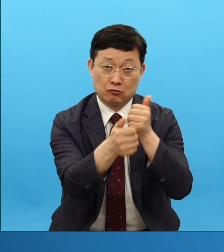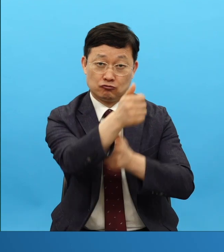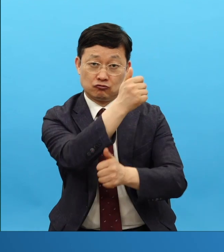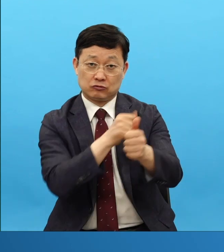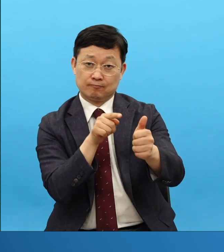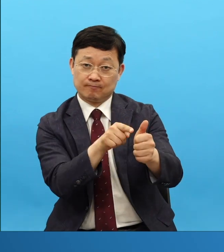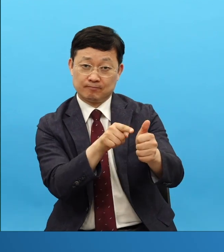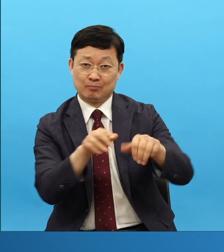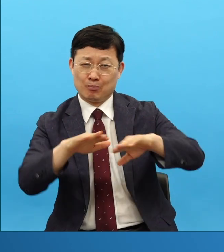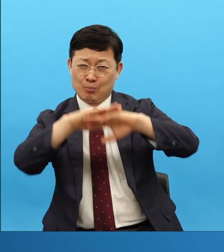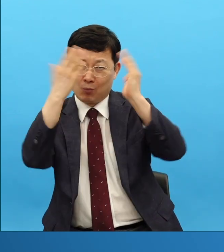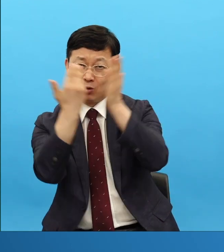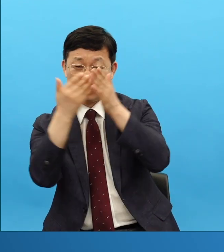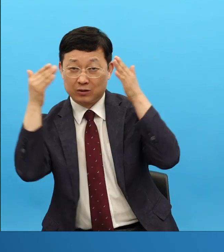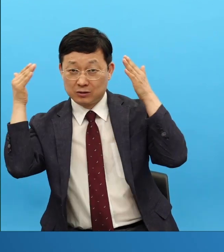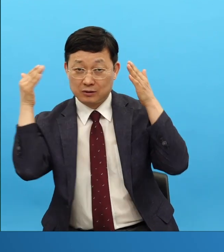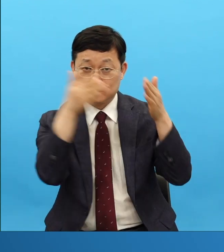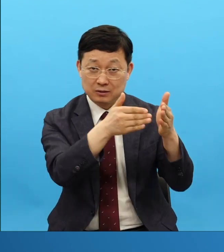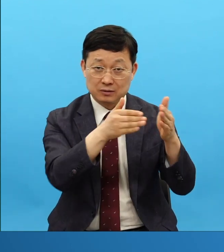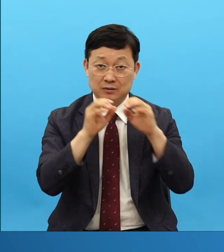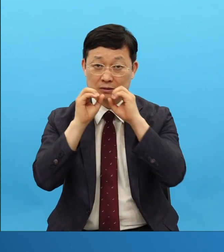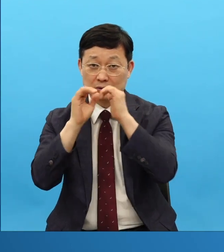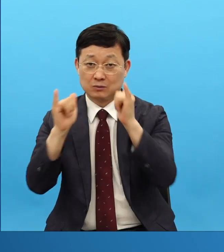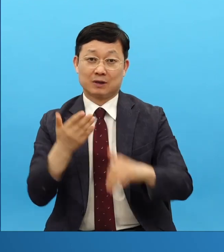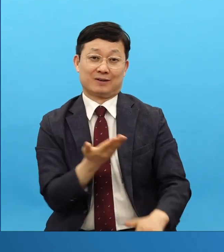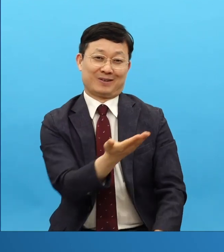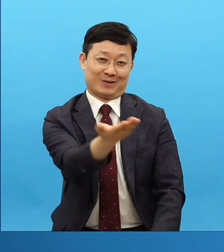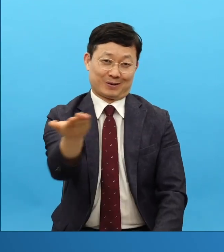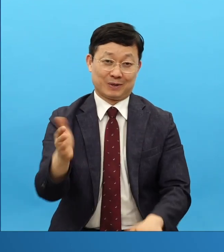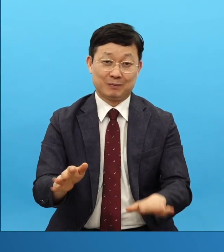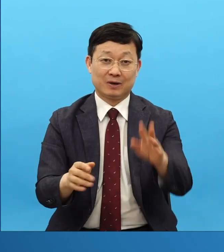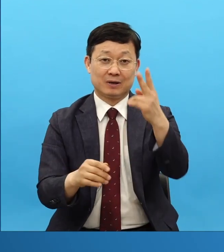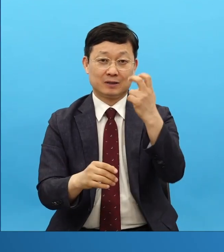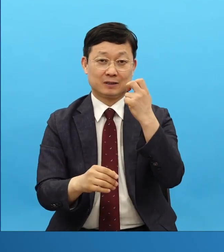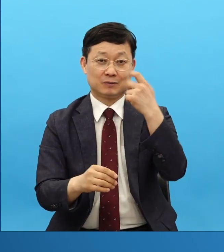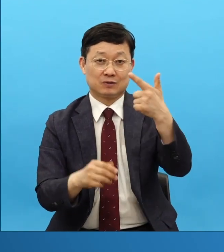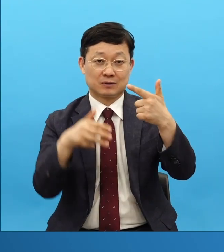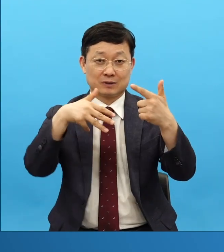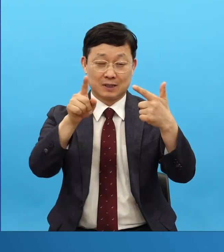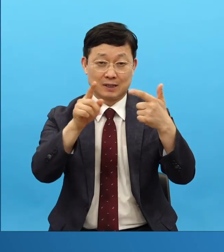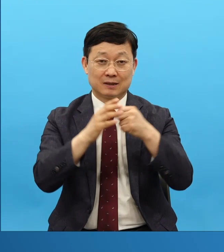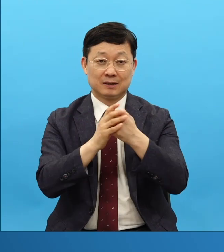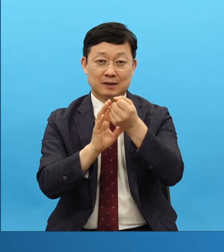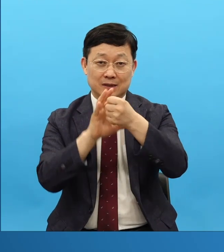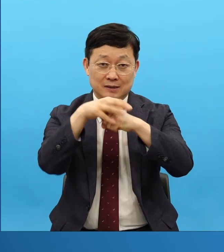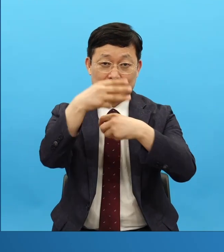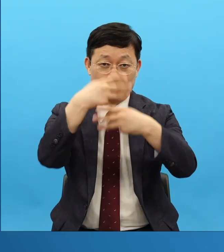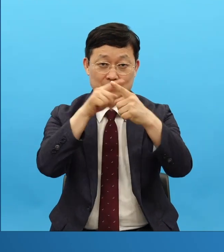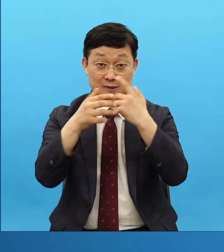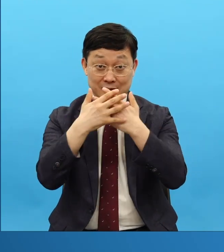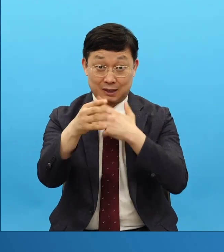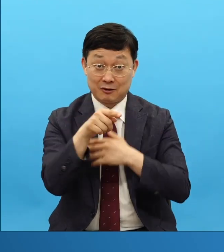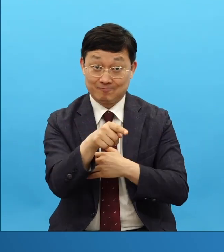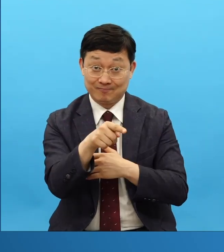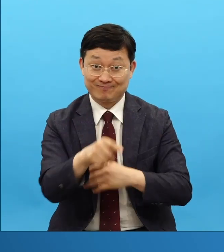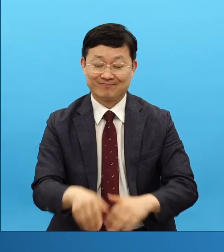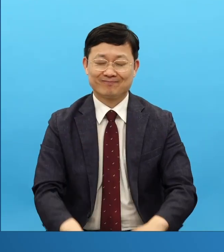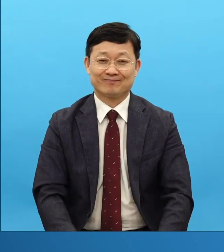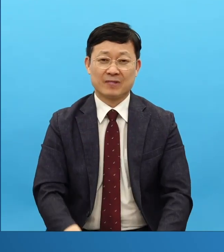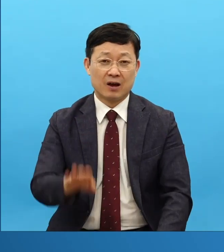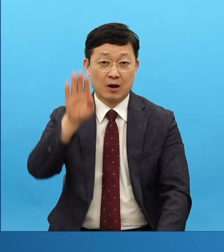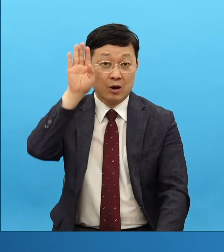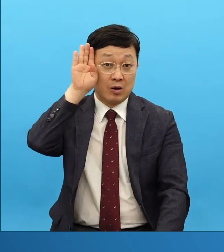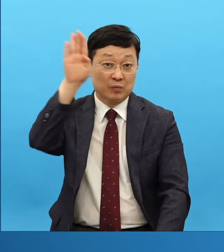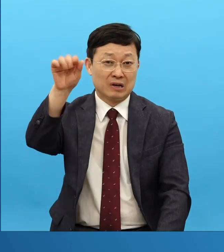것을 집중하고 계신 전도자 여러분, 이번 제26차 세계 렘넌트 대회는